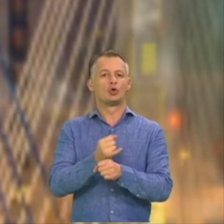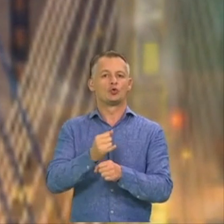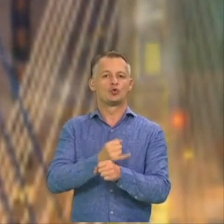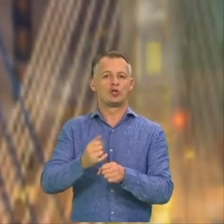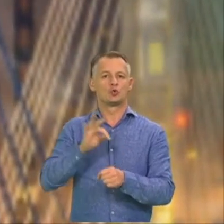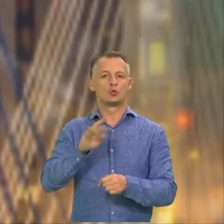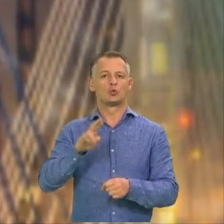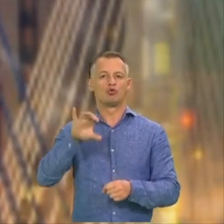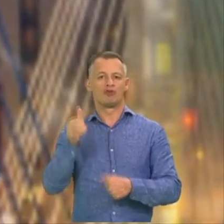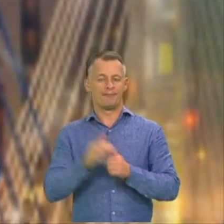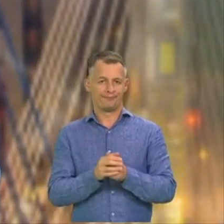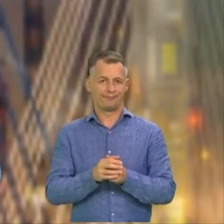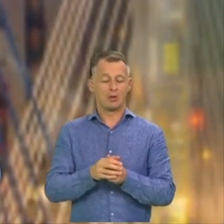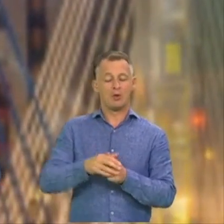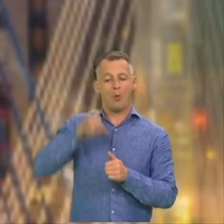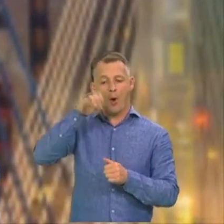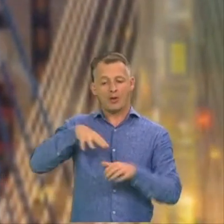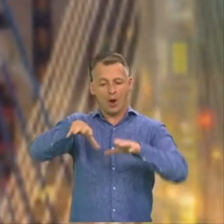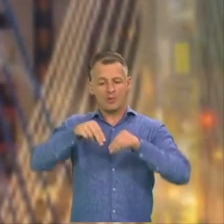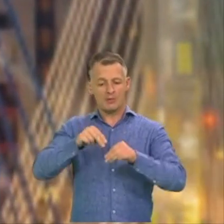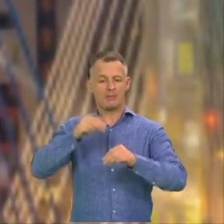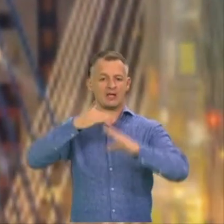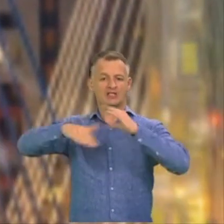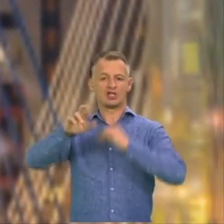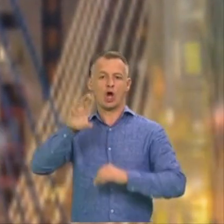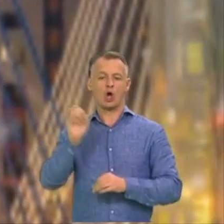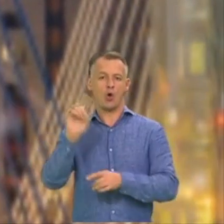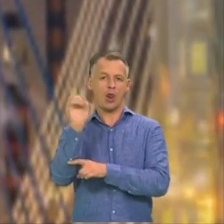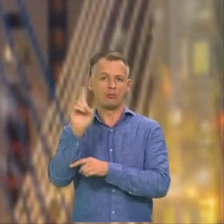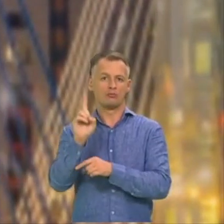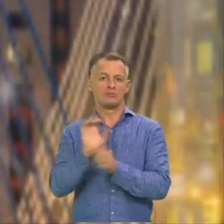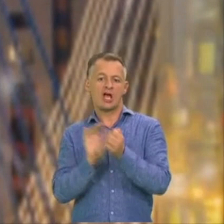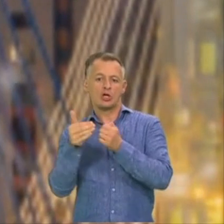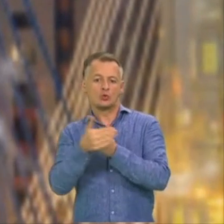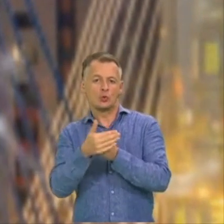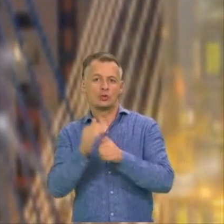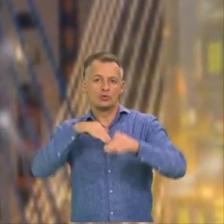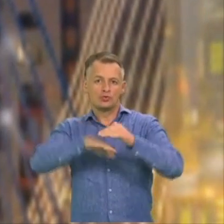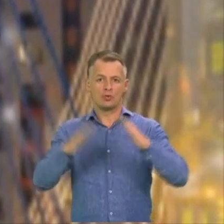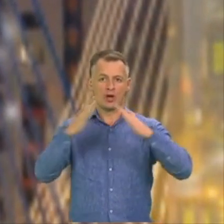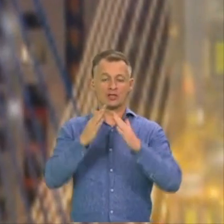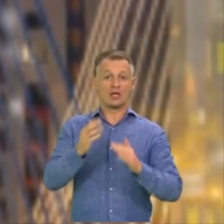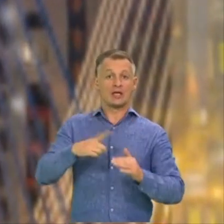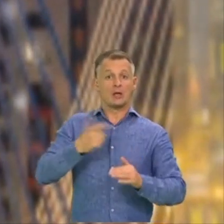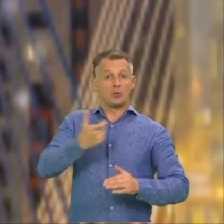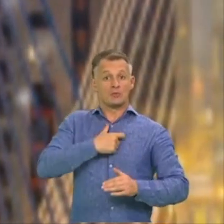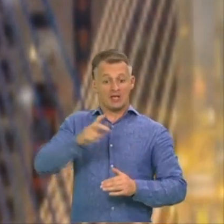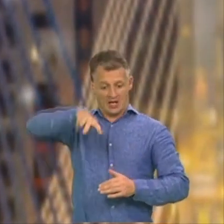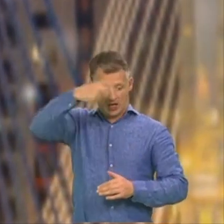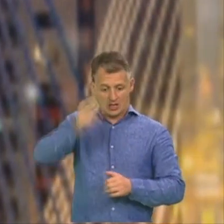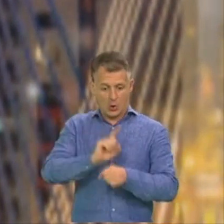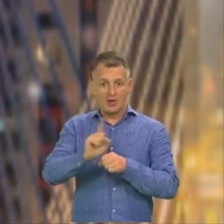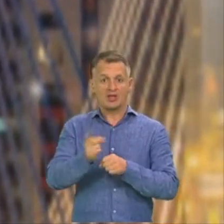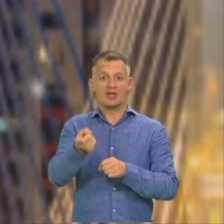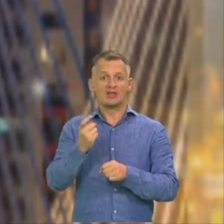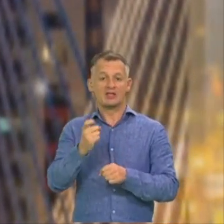Ucraina noaptea trecută. Oamenii au primit mesaje RO-alert să se adăpostească în beciuri. Există posibilitatea căderii unor obiecte din spațiul